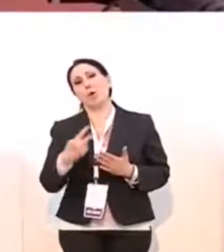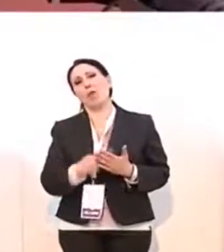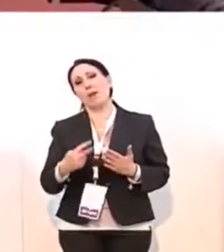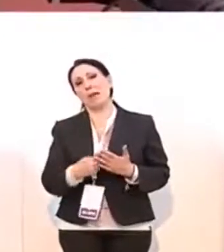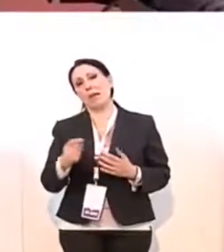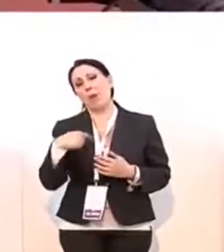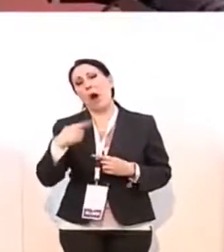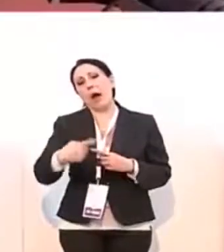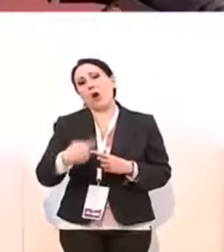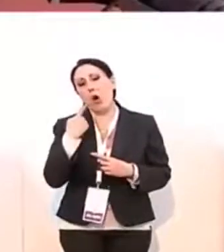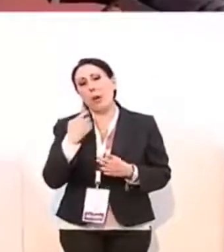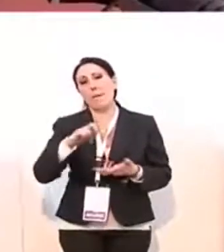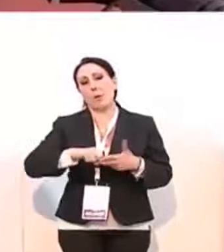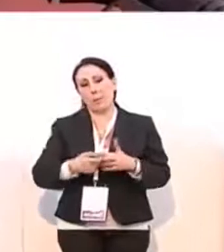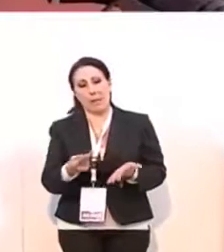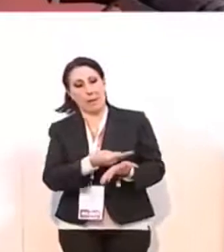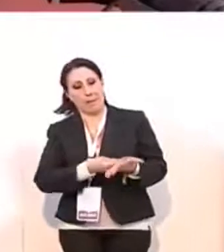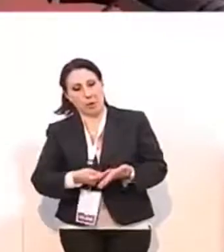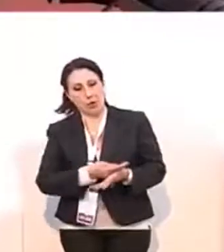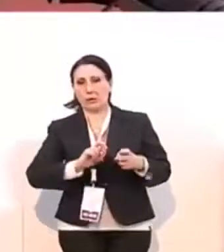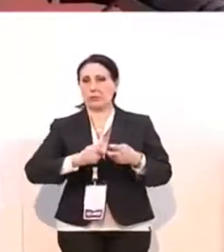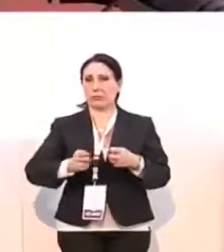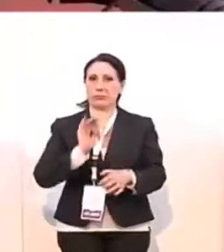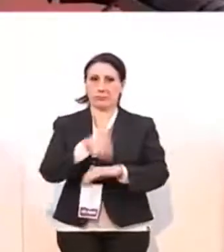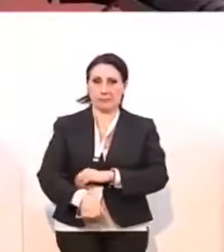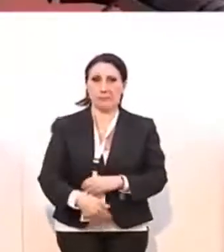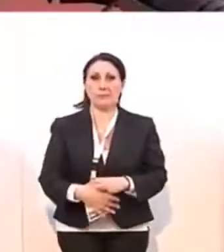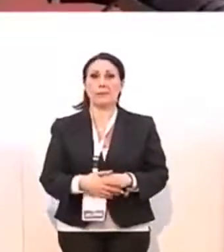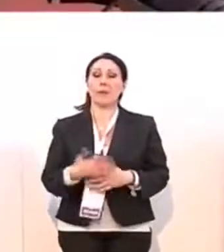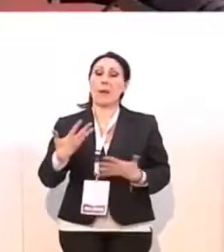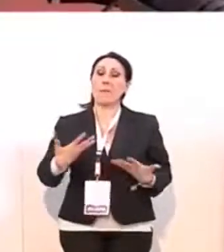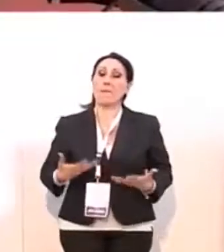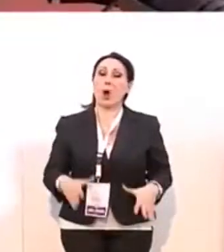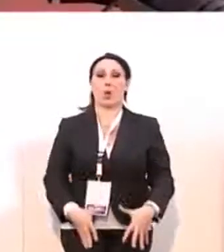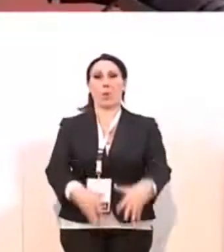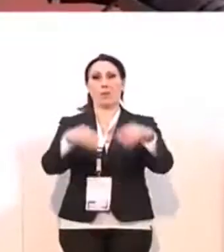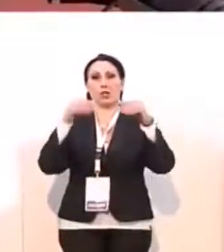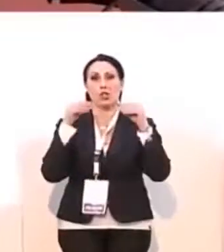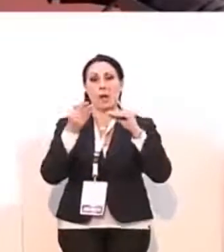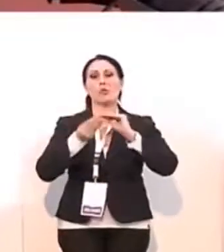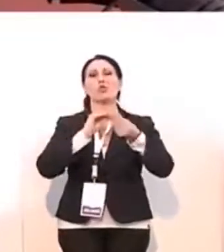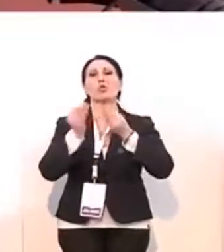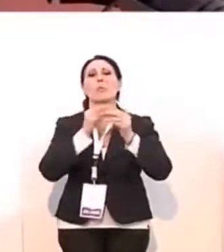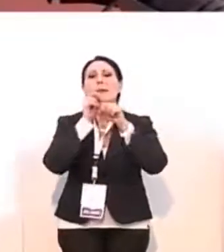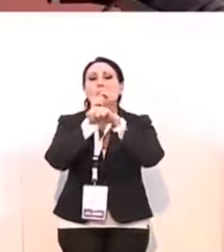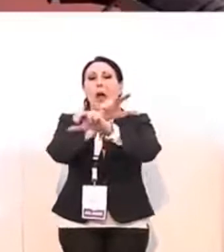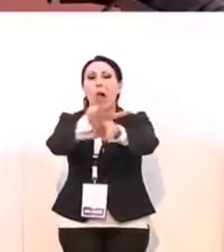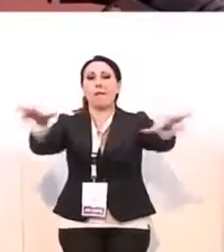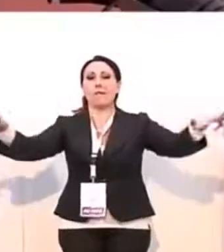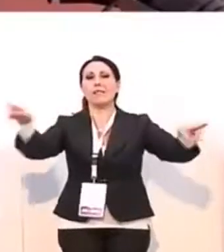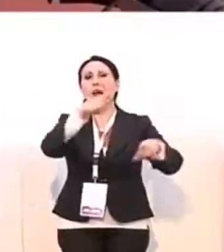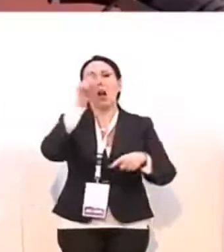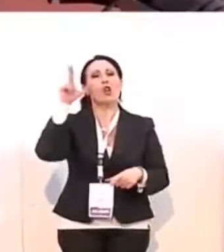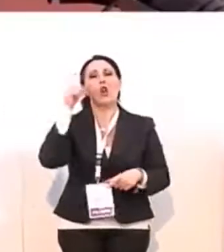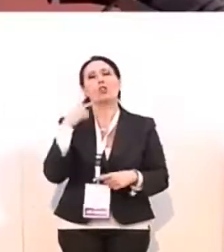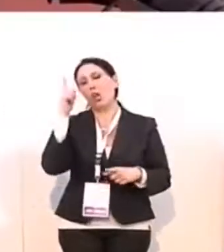ulteriori risorse, ma intanto io dico cerchiamo di far conoscere gli strumenti in più che in questi 3 anni